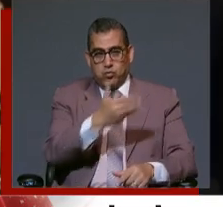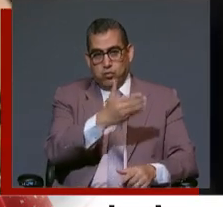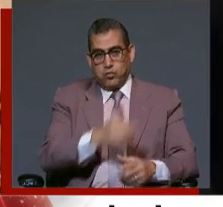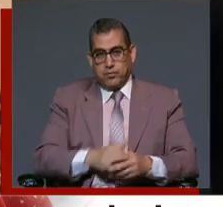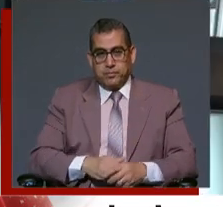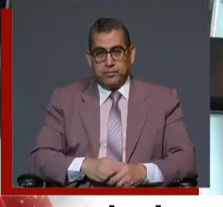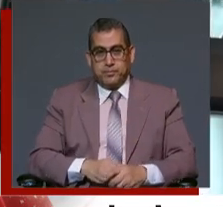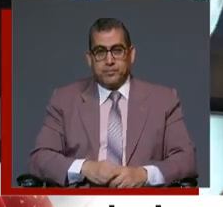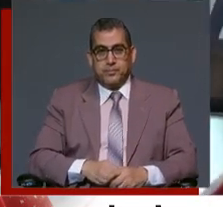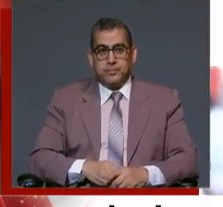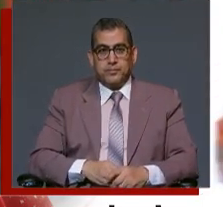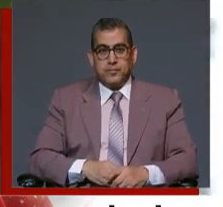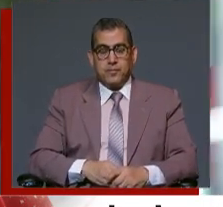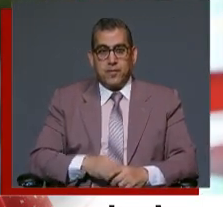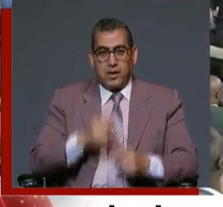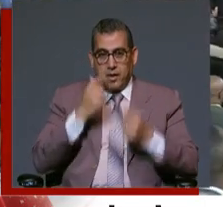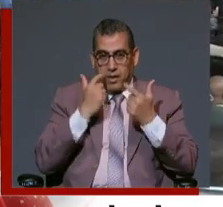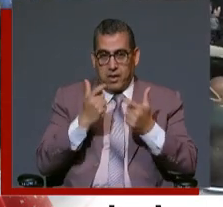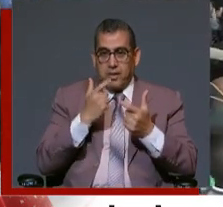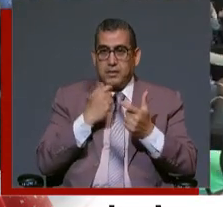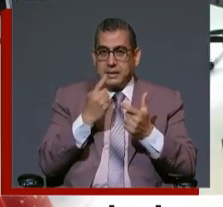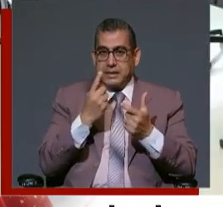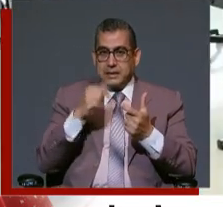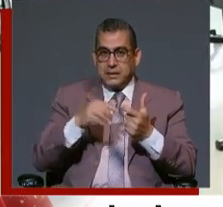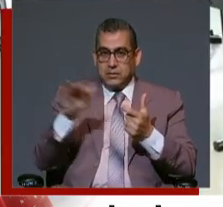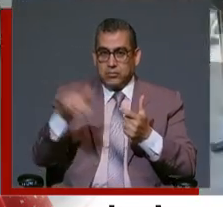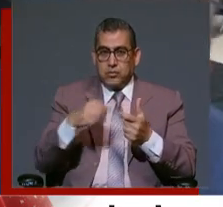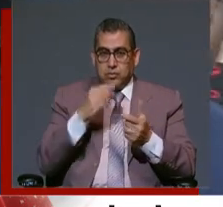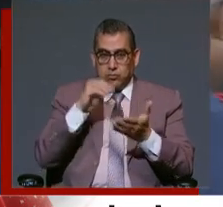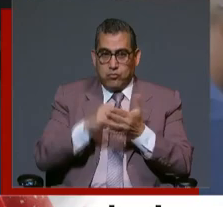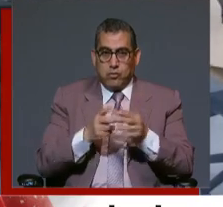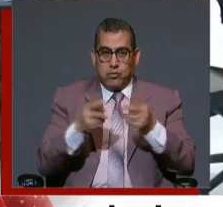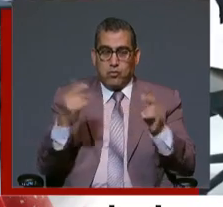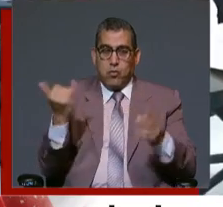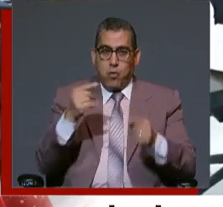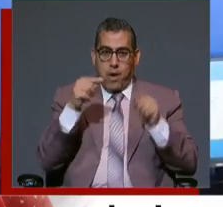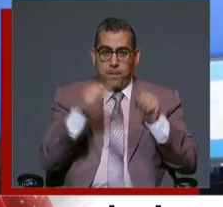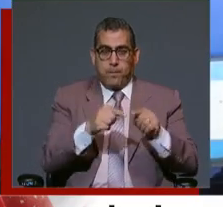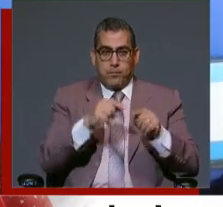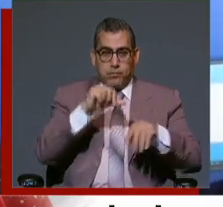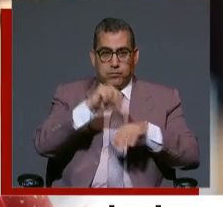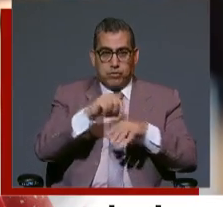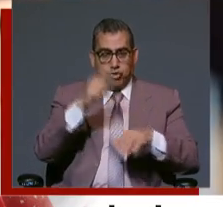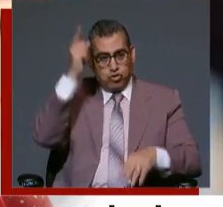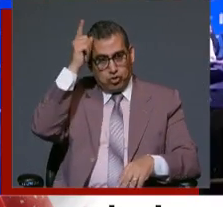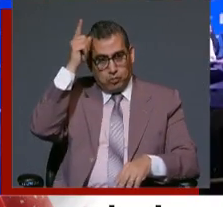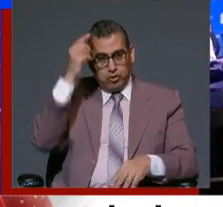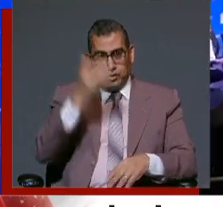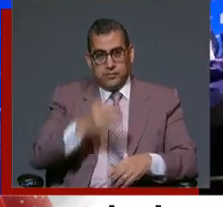الاجتماعات، وننتظر لحظات ويبدأ الحدث المهم في مصر في شرم الشيخ.